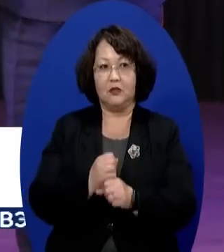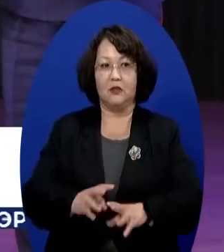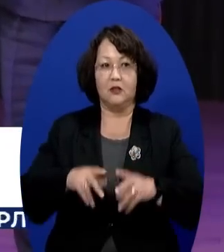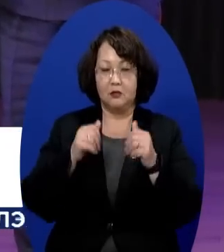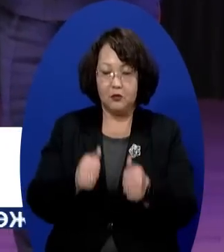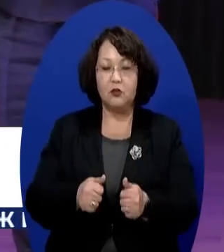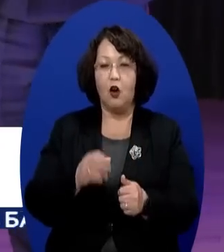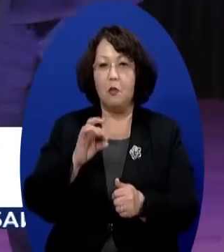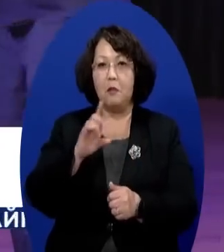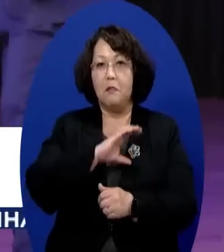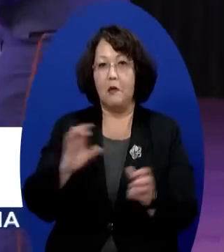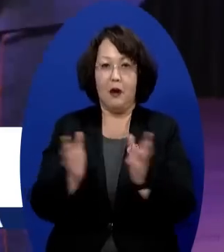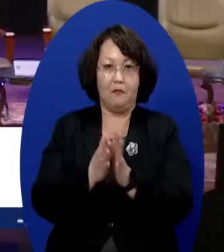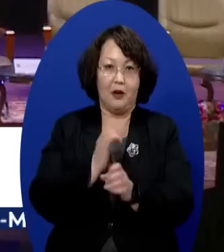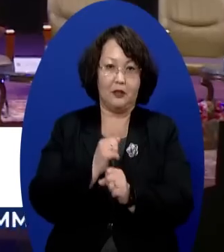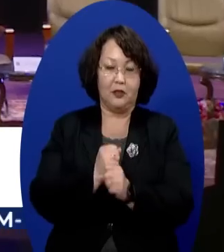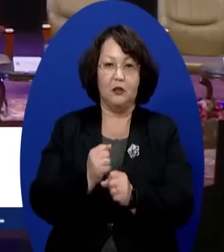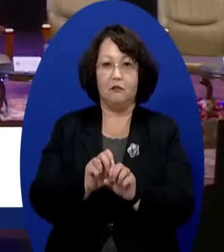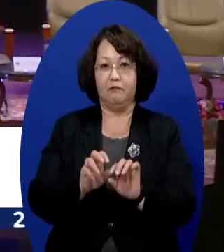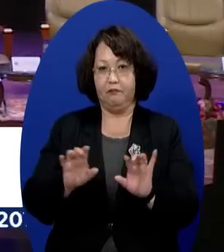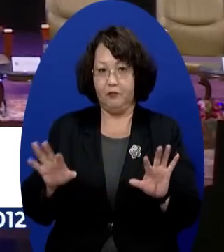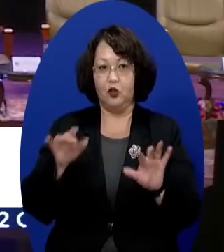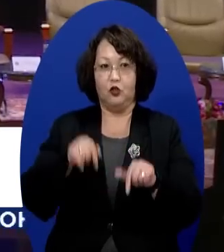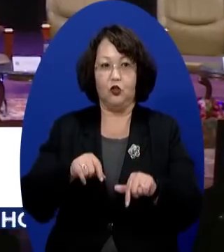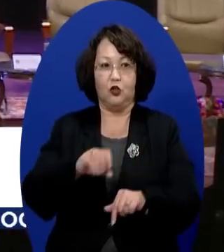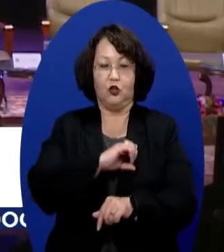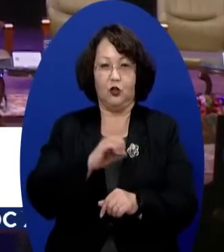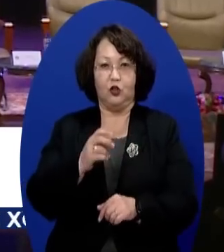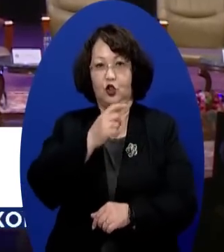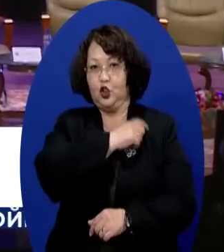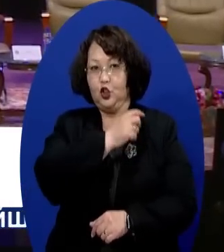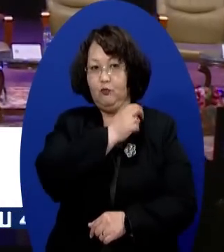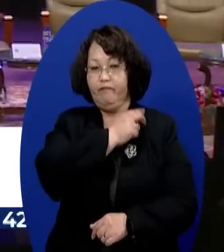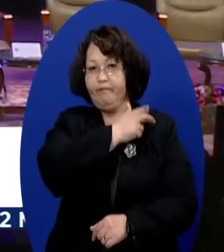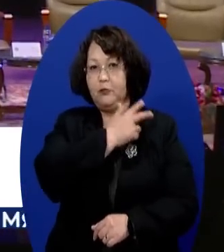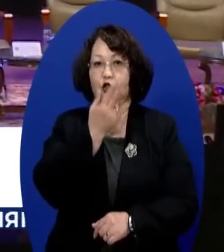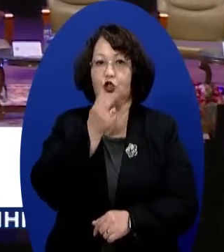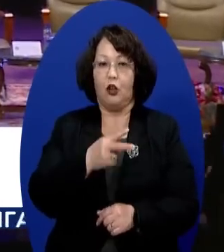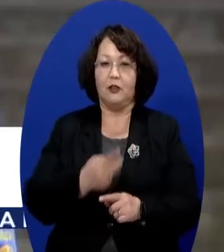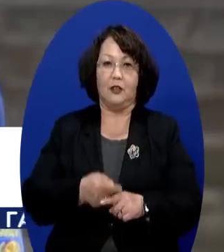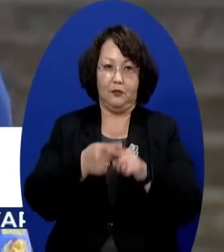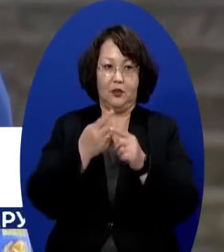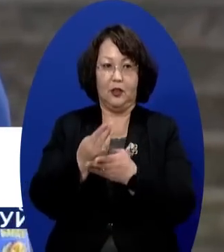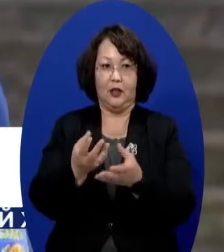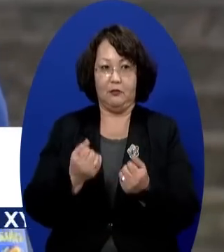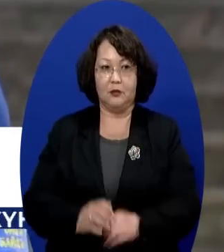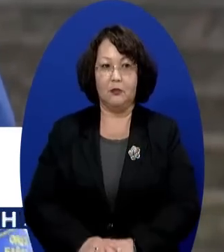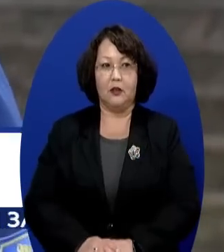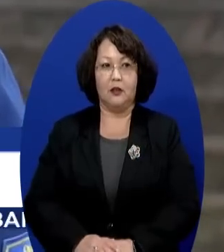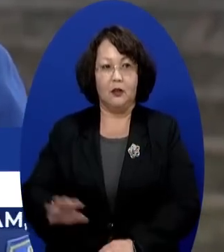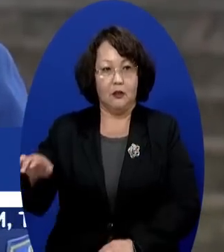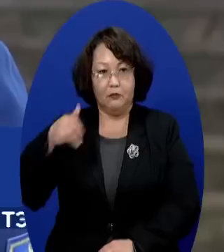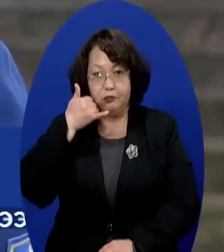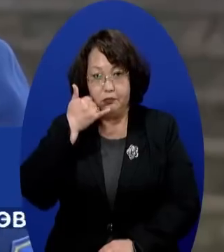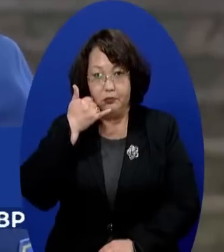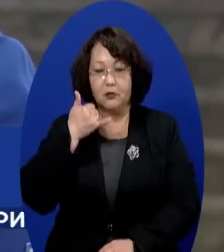салбарт мөр зэрэгцэн ажиллаж байгаа алба хагчид өнөөдөр цолоо ахиулан шагналаа гард авсан юм а. Дуудлагаар гараад гарсанд